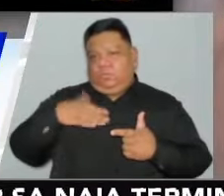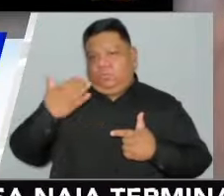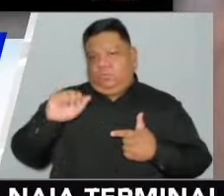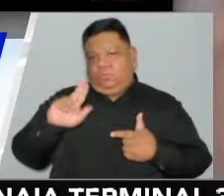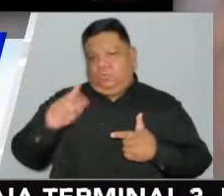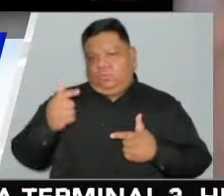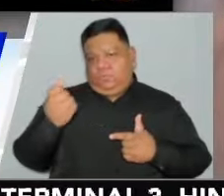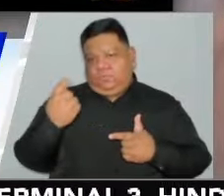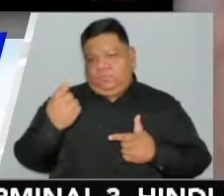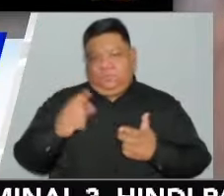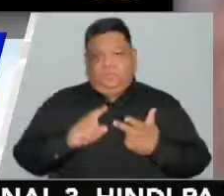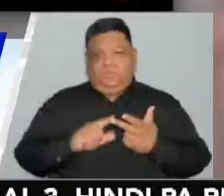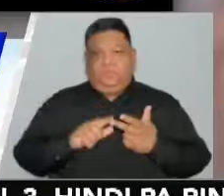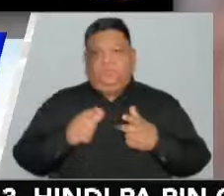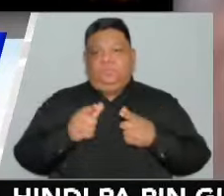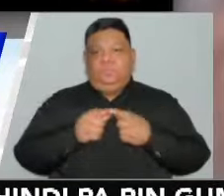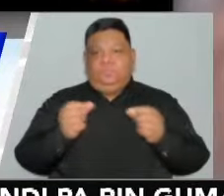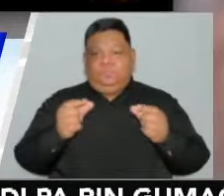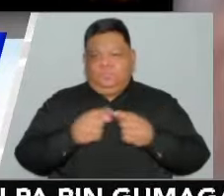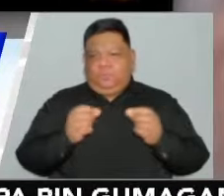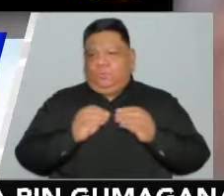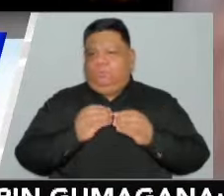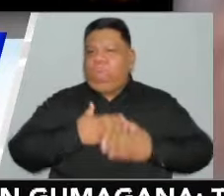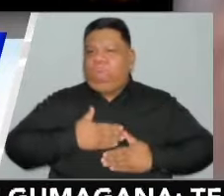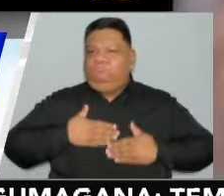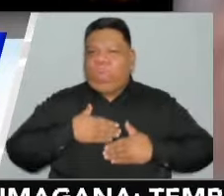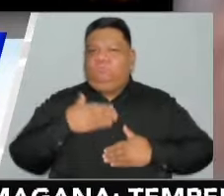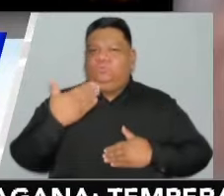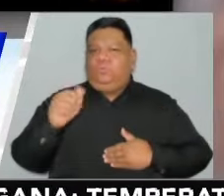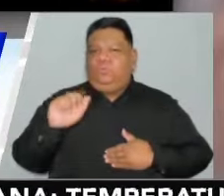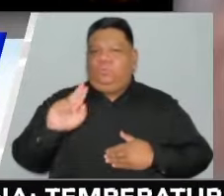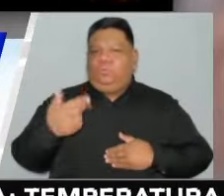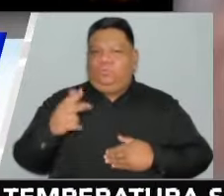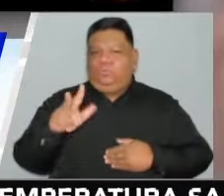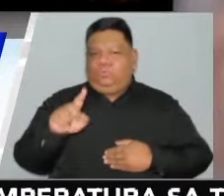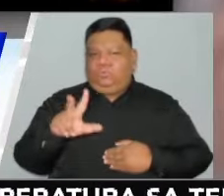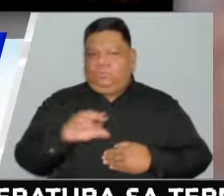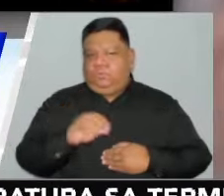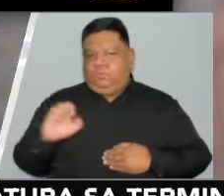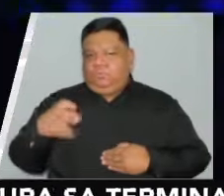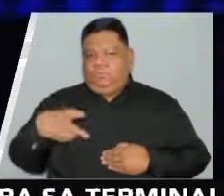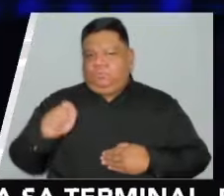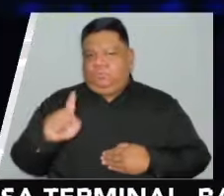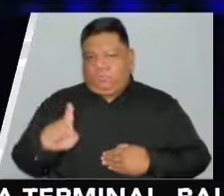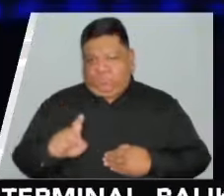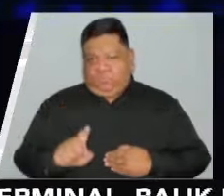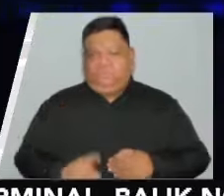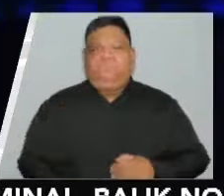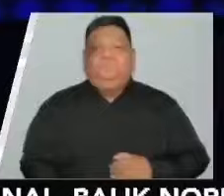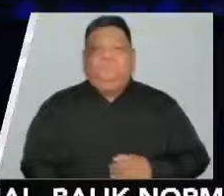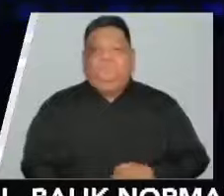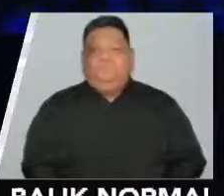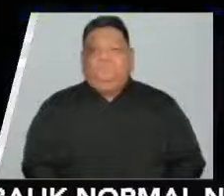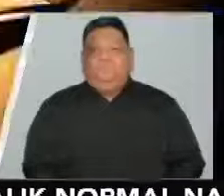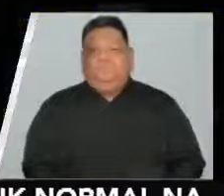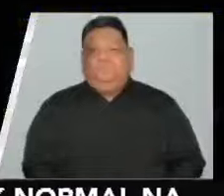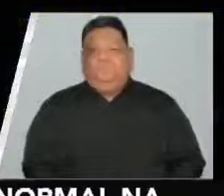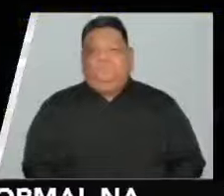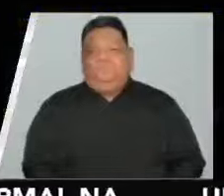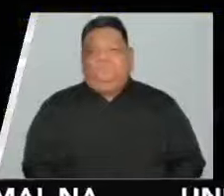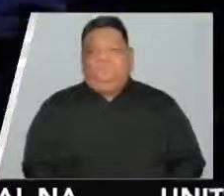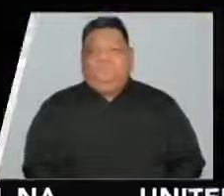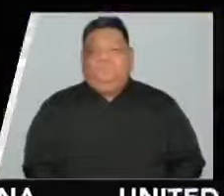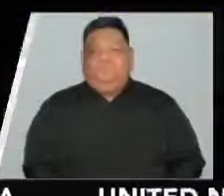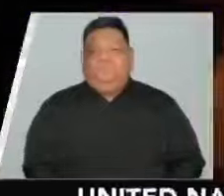ang pasasayahin sa August 31 at September 1. Wow! Exciting! Ayan!